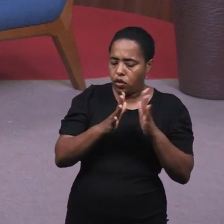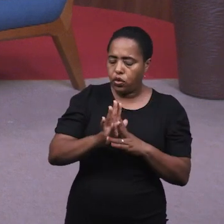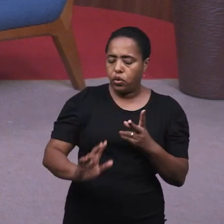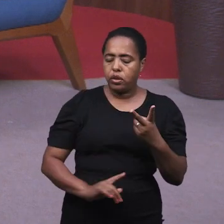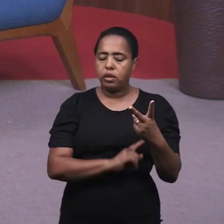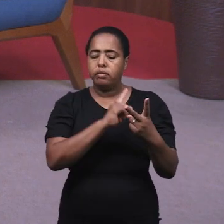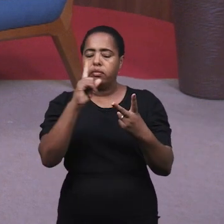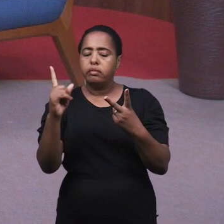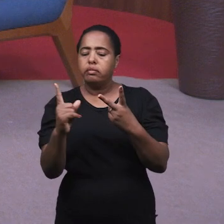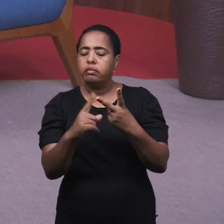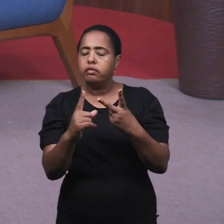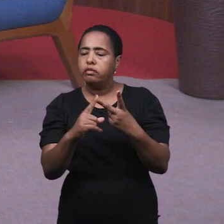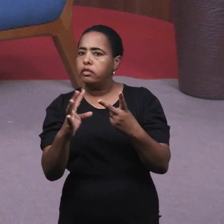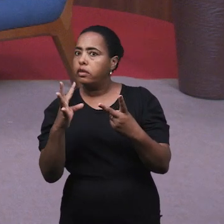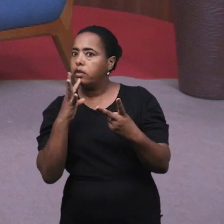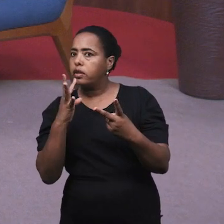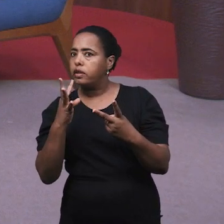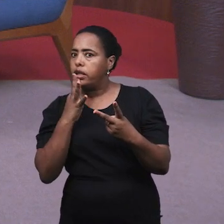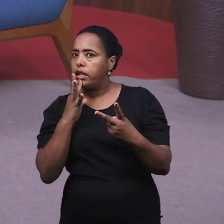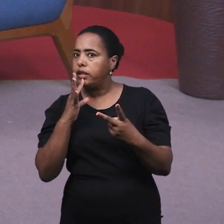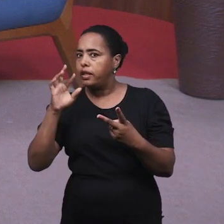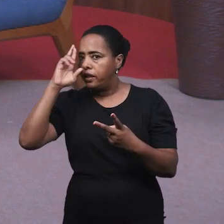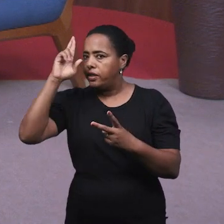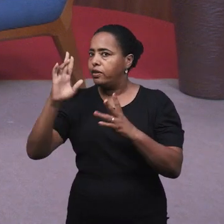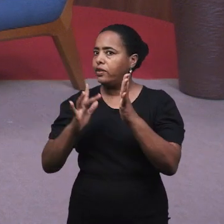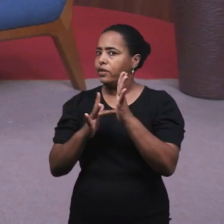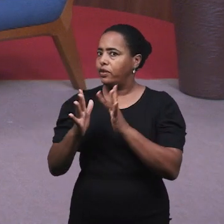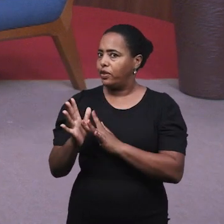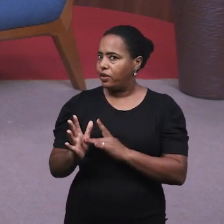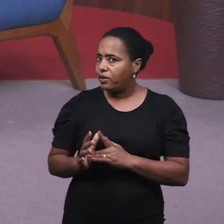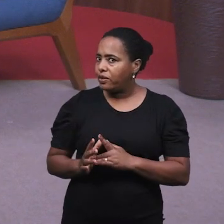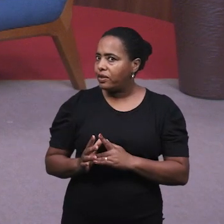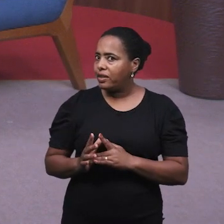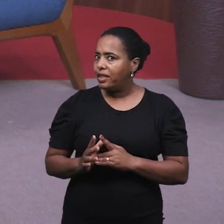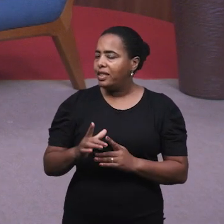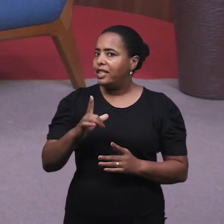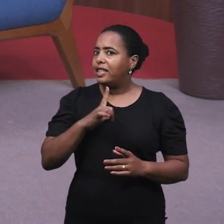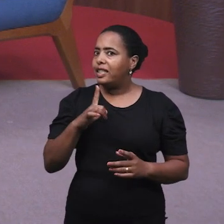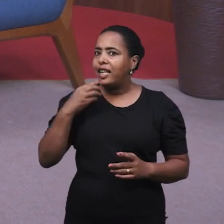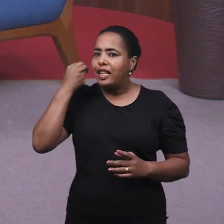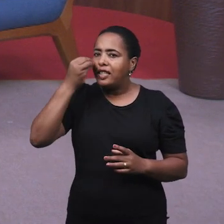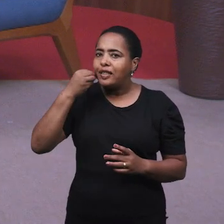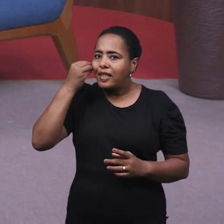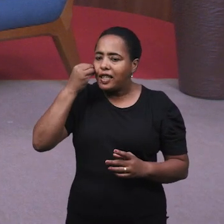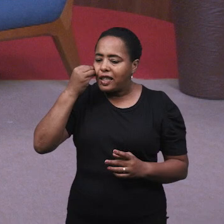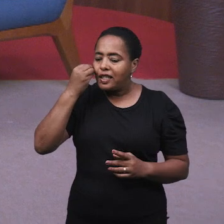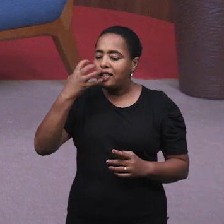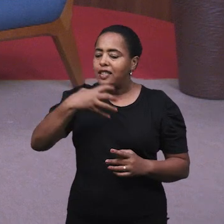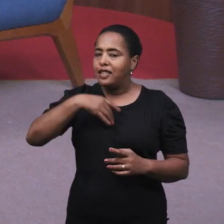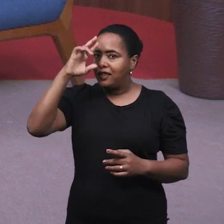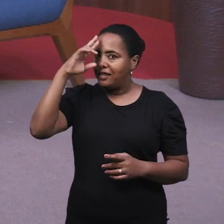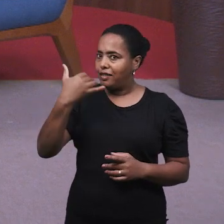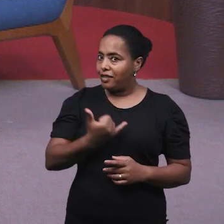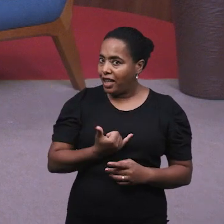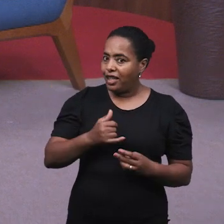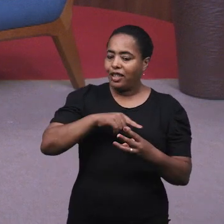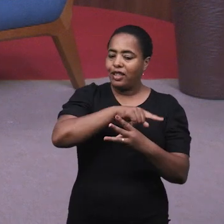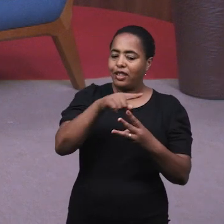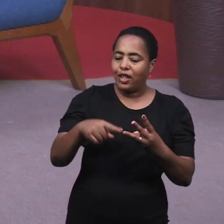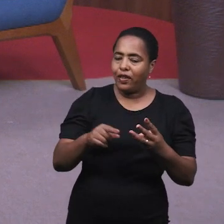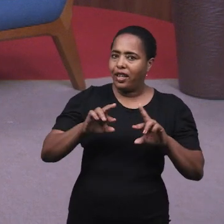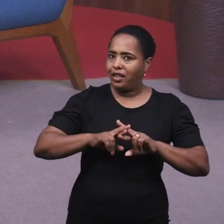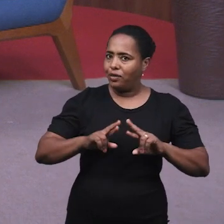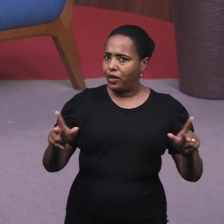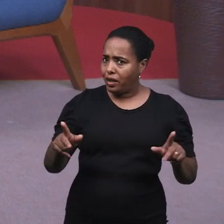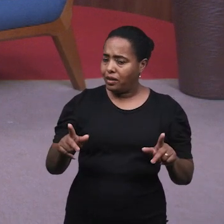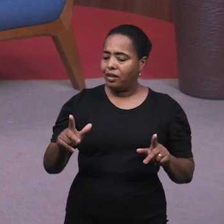Jésus et connaître Jésus et avoir une expérience avec lui, entendre sa voix. Donc,